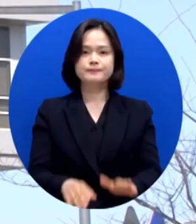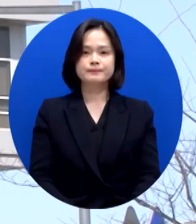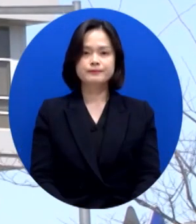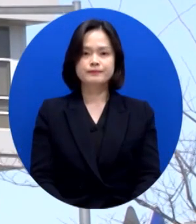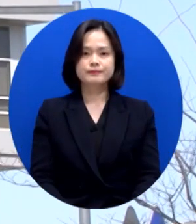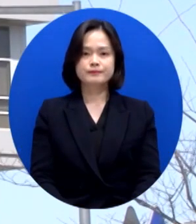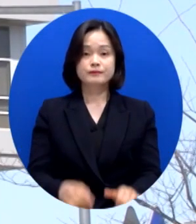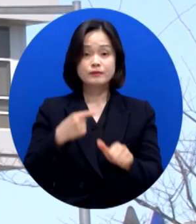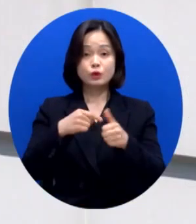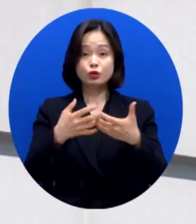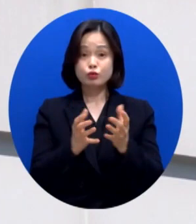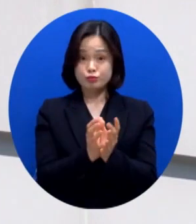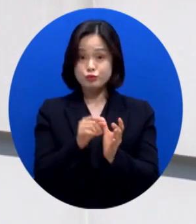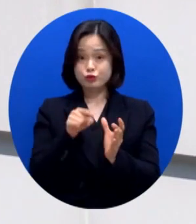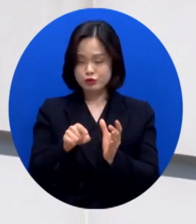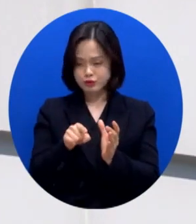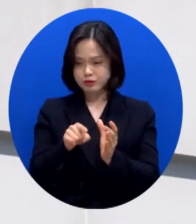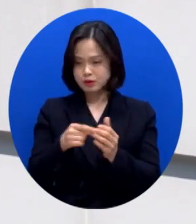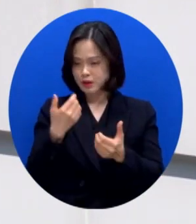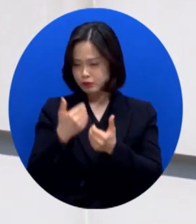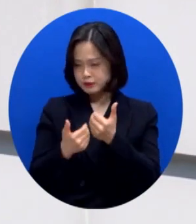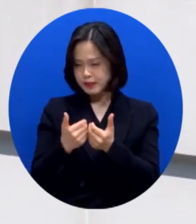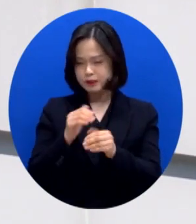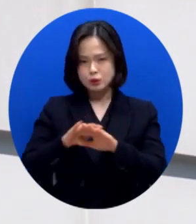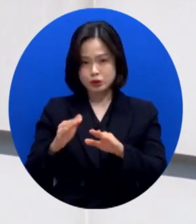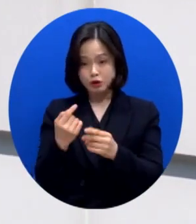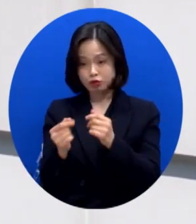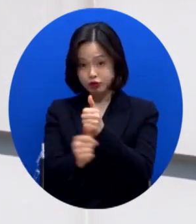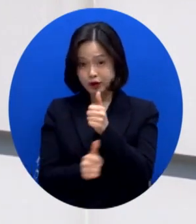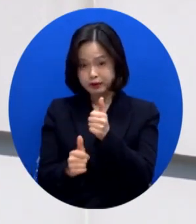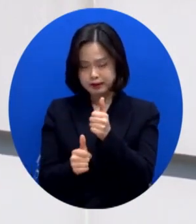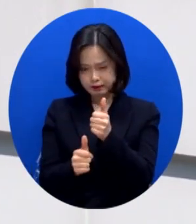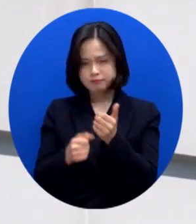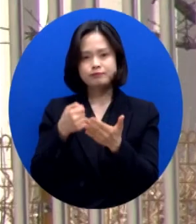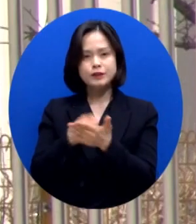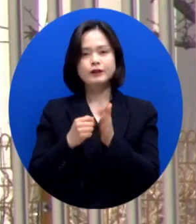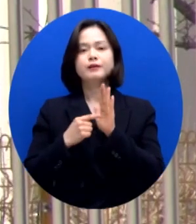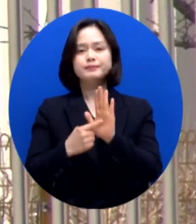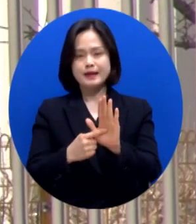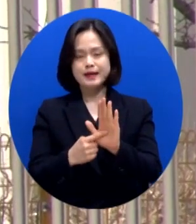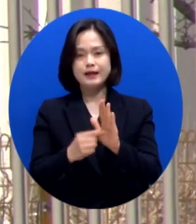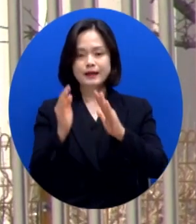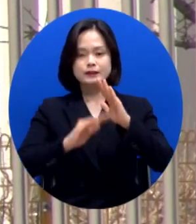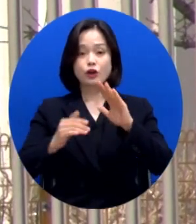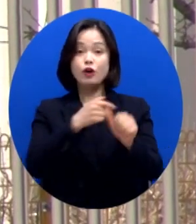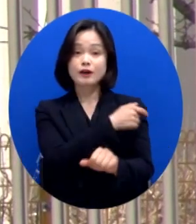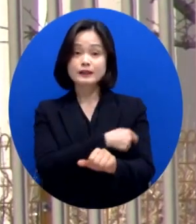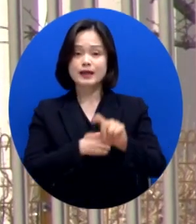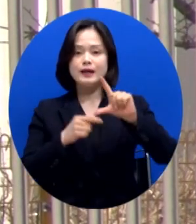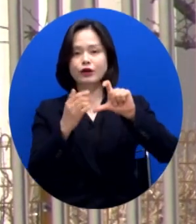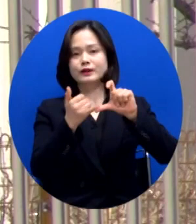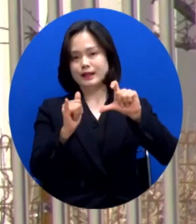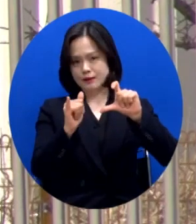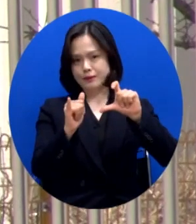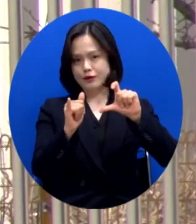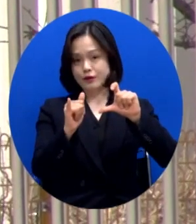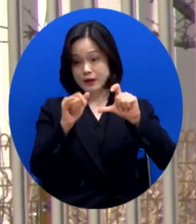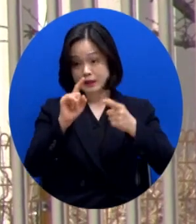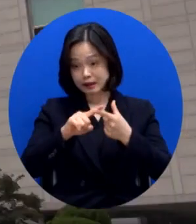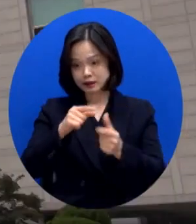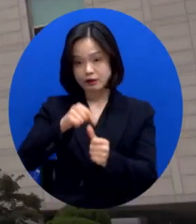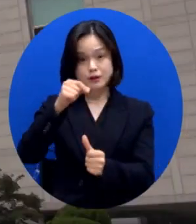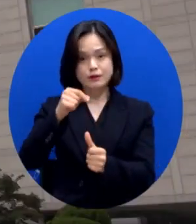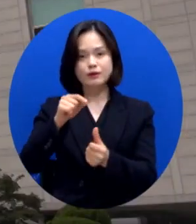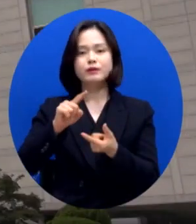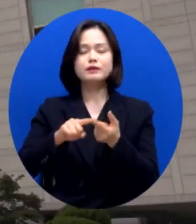교육부는 사학분쟁조정위원회가 선출한 총신대학교 정이사 예정자 15명의 임원 취임을 승인했다고